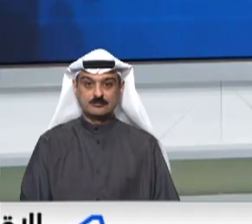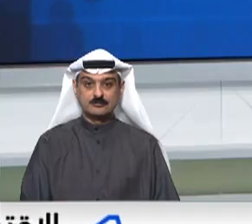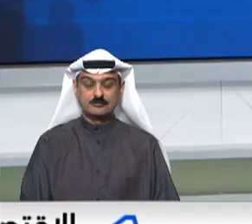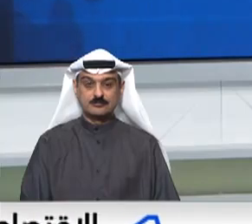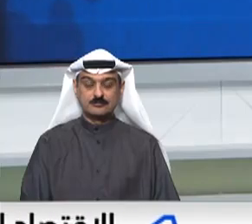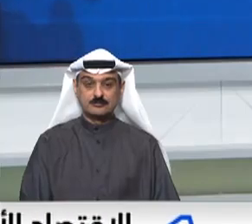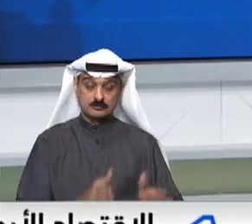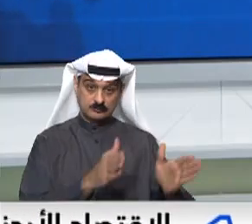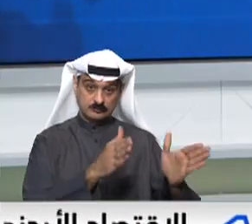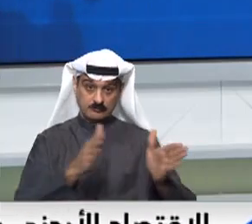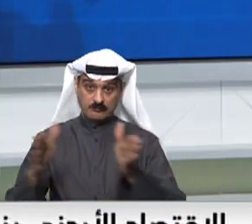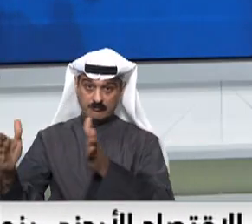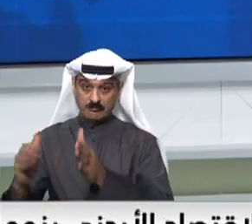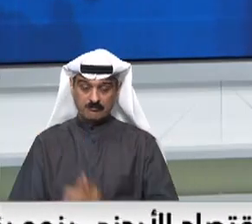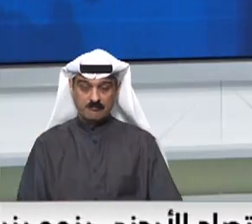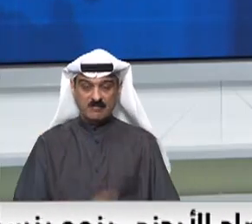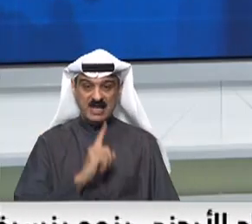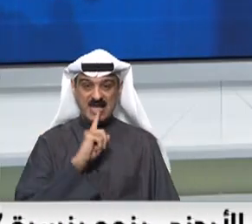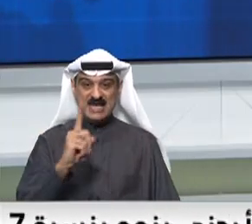مع نهاية عام